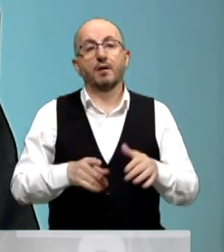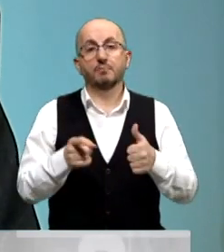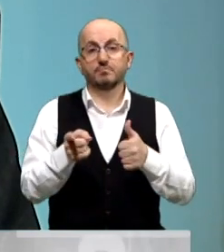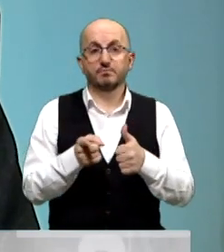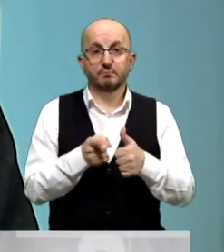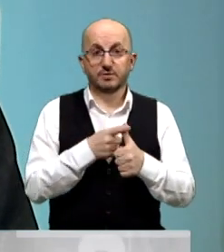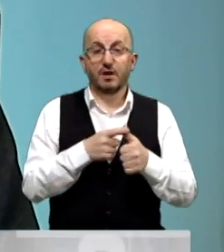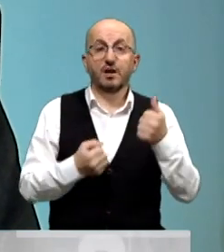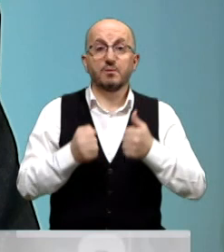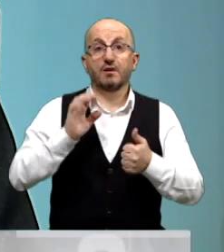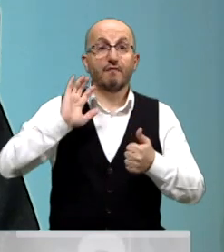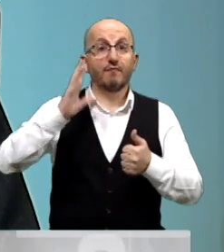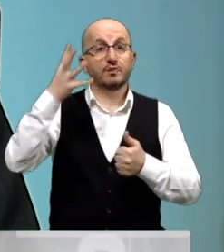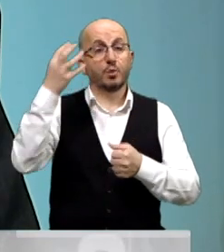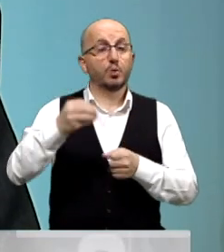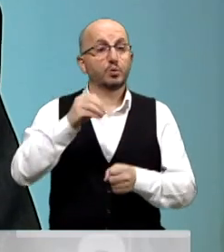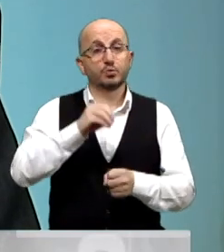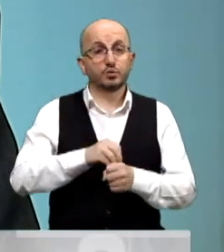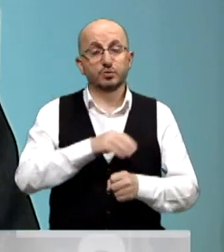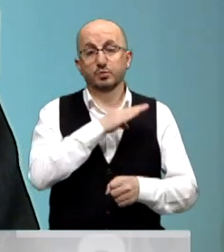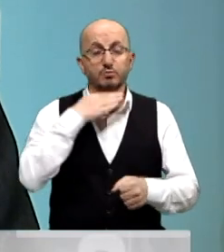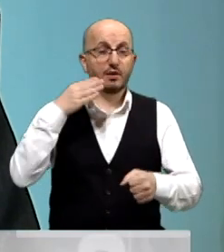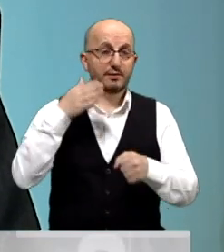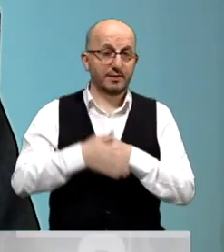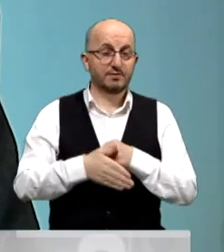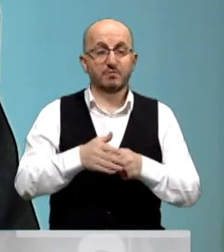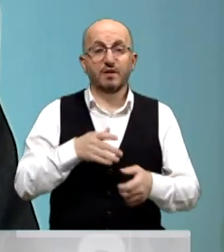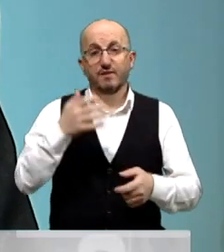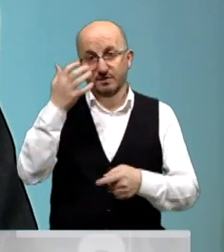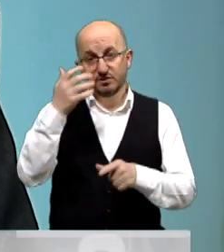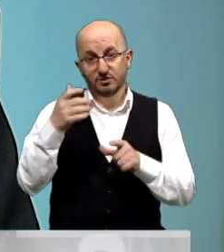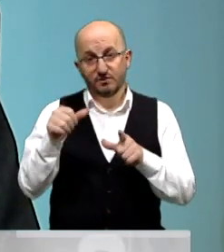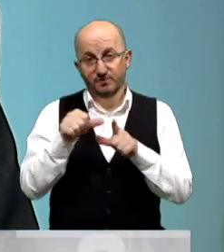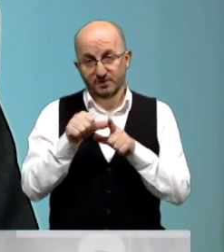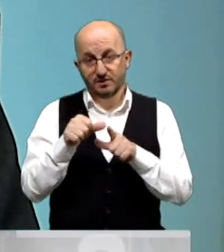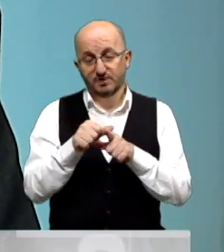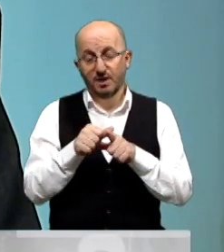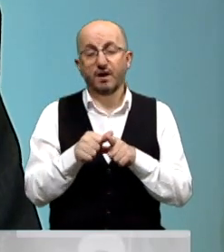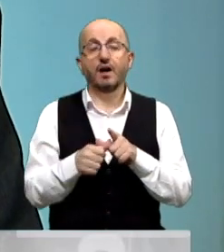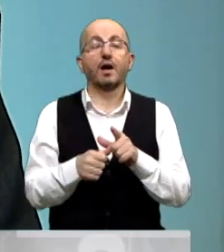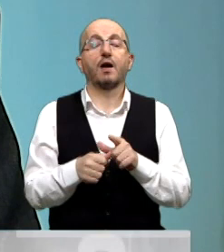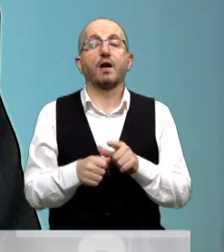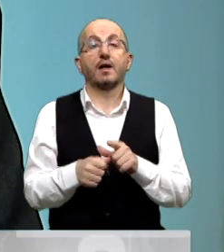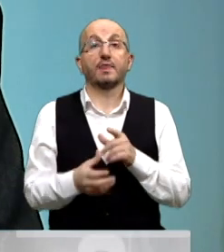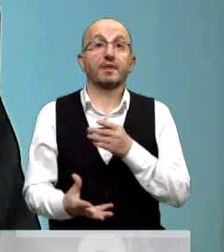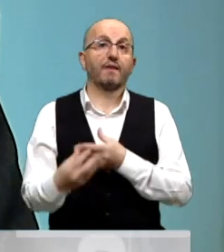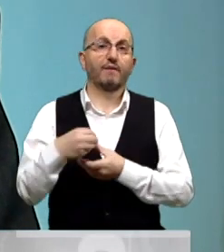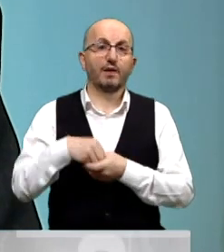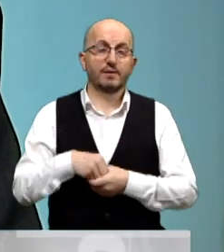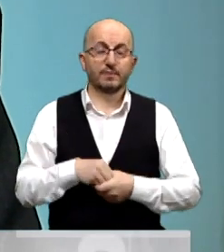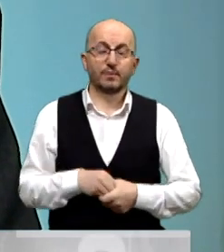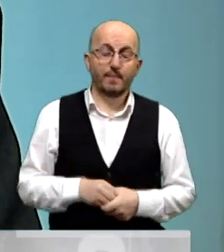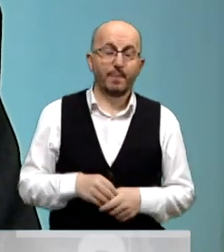arabadan fazla olduğu için bunlar hepsi kurban kesmede sadakayı fıtırdı hepsi devreye giriyor ne yapacak